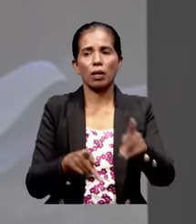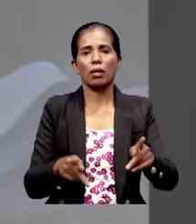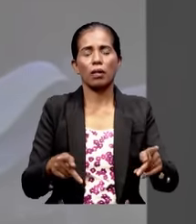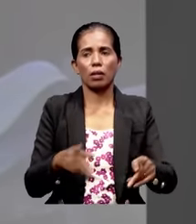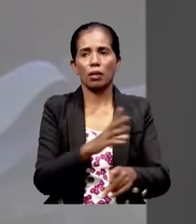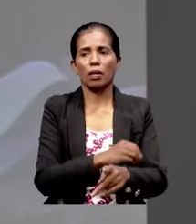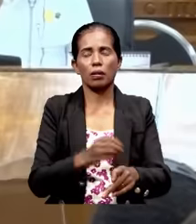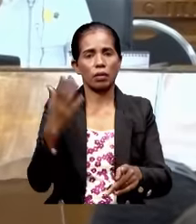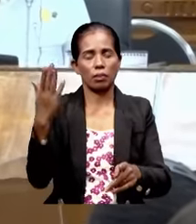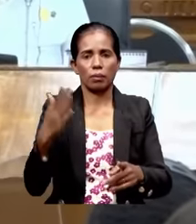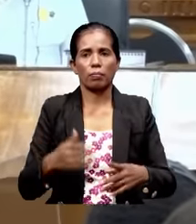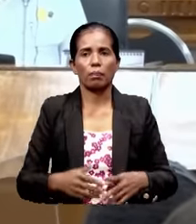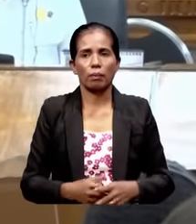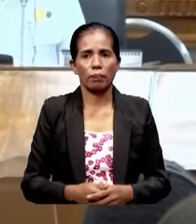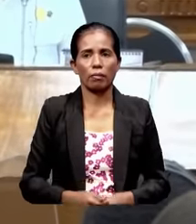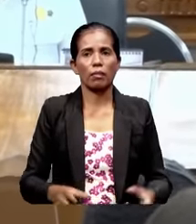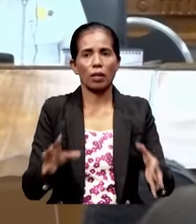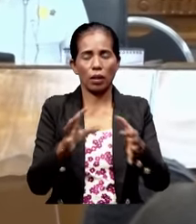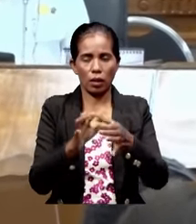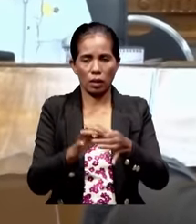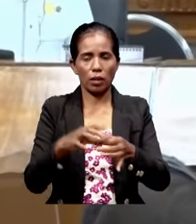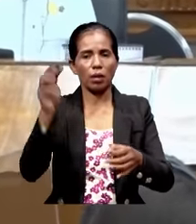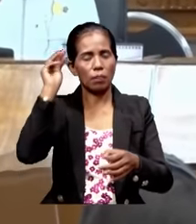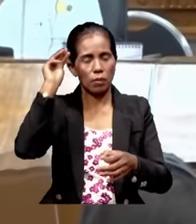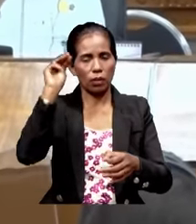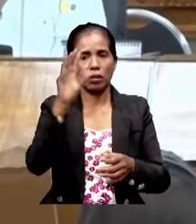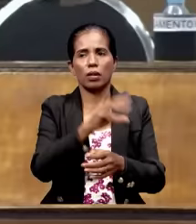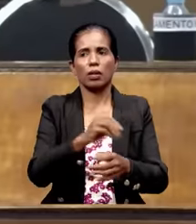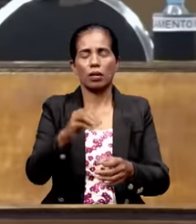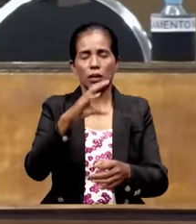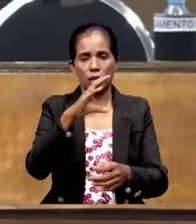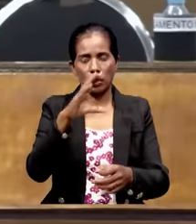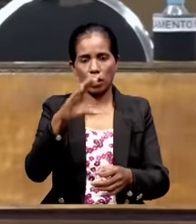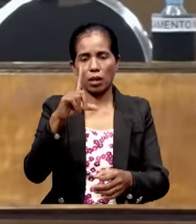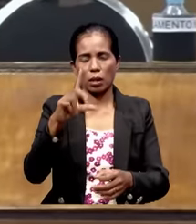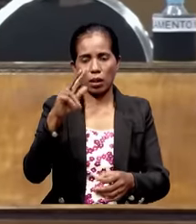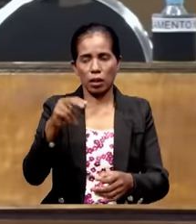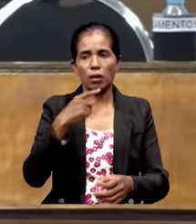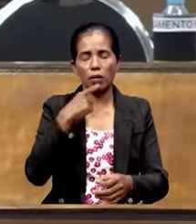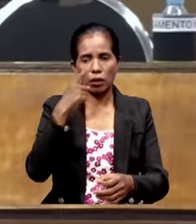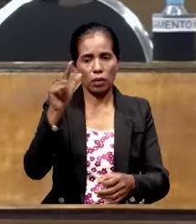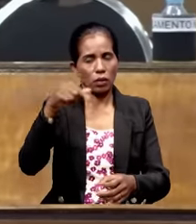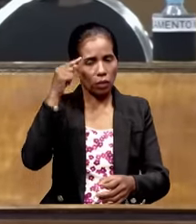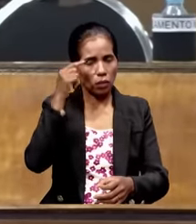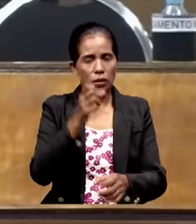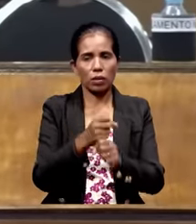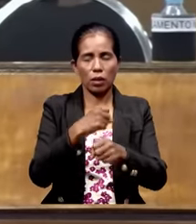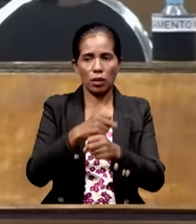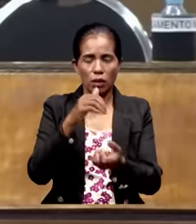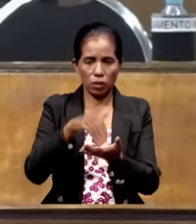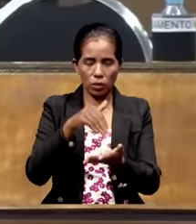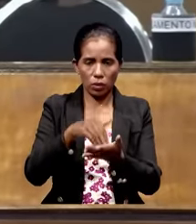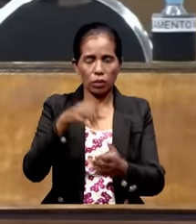pemilik saham ne ba. Ligado ao assunto, né, ministro assunto combatente libertação nacional afirma, governo se halo estudo